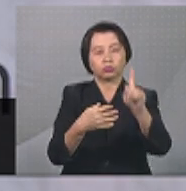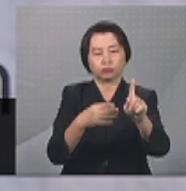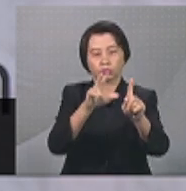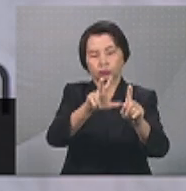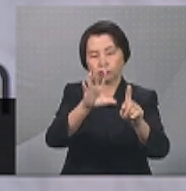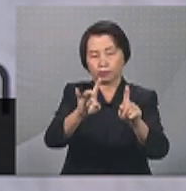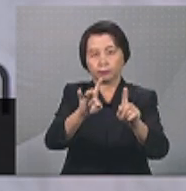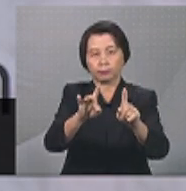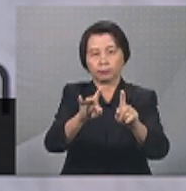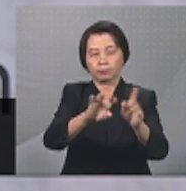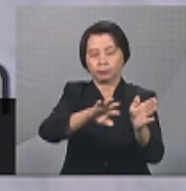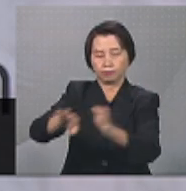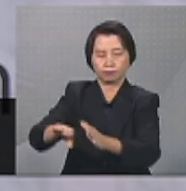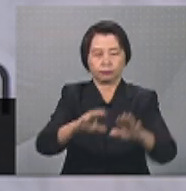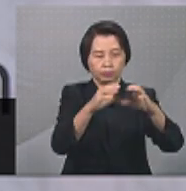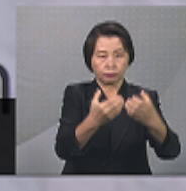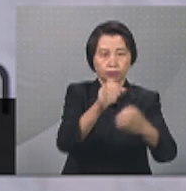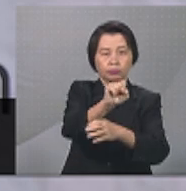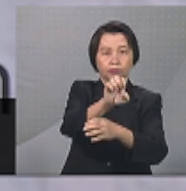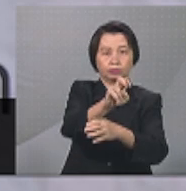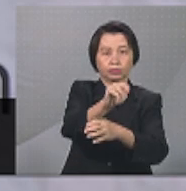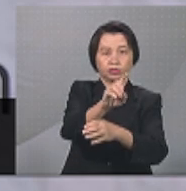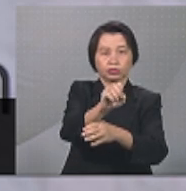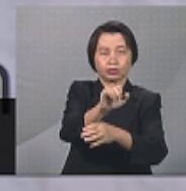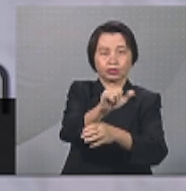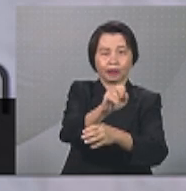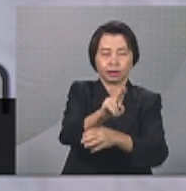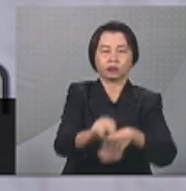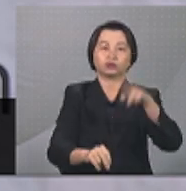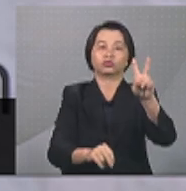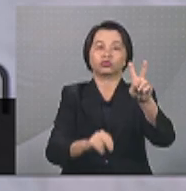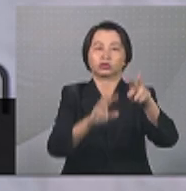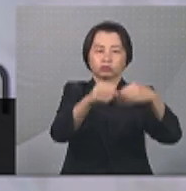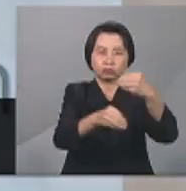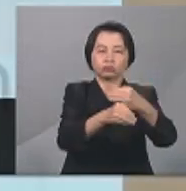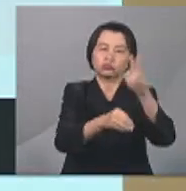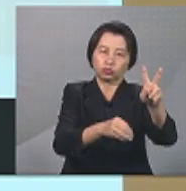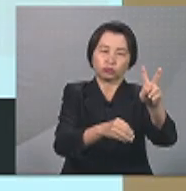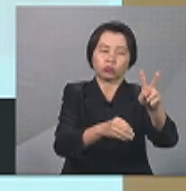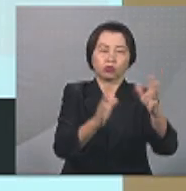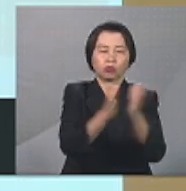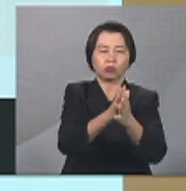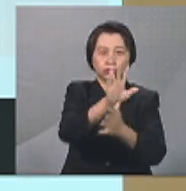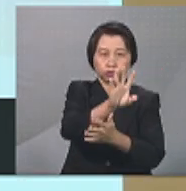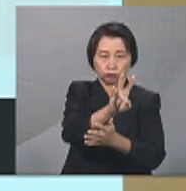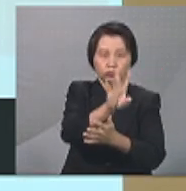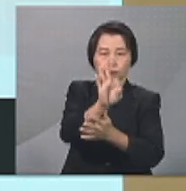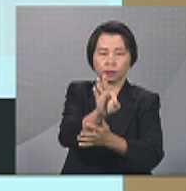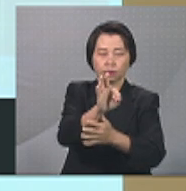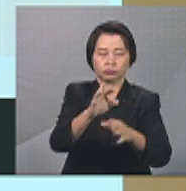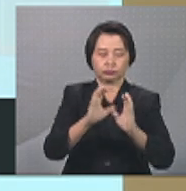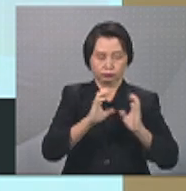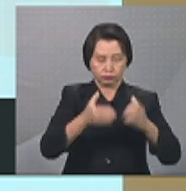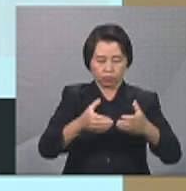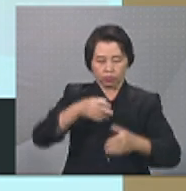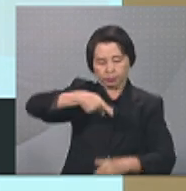138. Kluster Sendayan ada pertambahan 2 kes, menjadikan jumlah 79 kes. Kluster